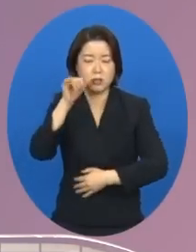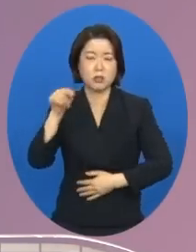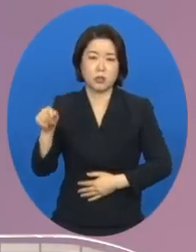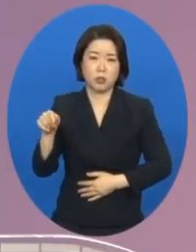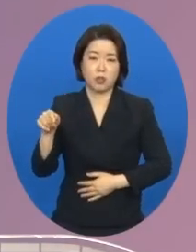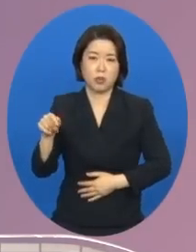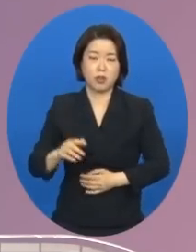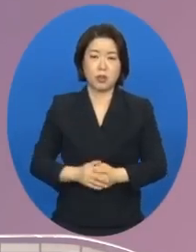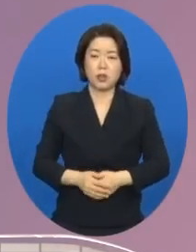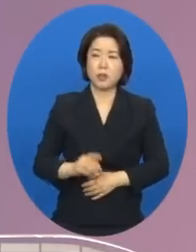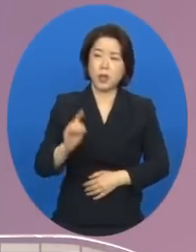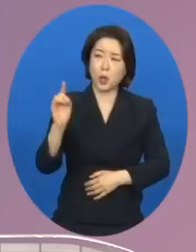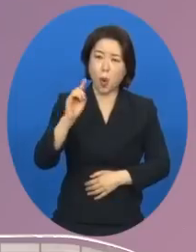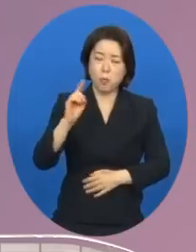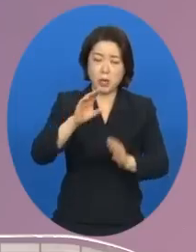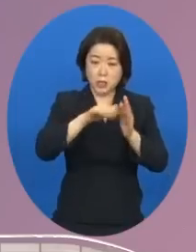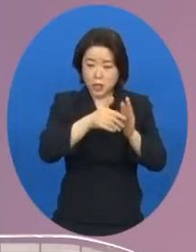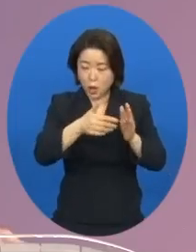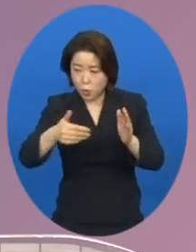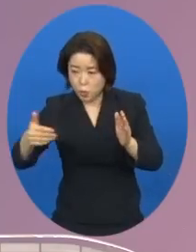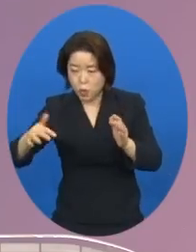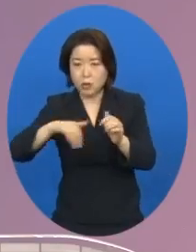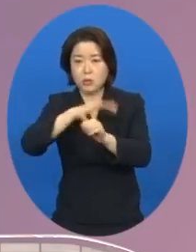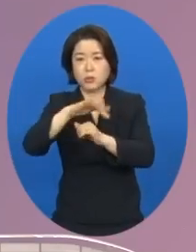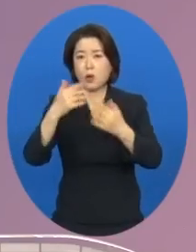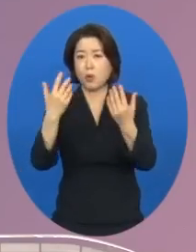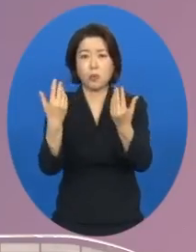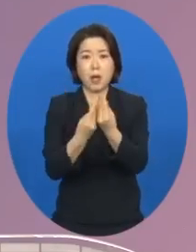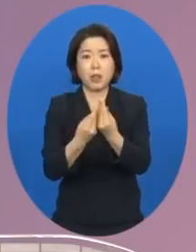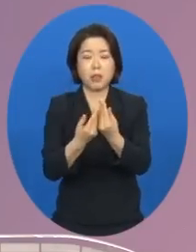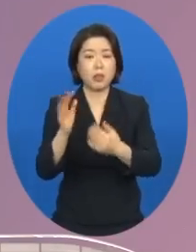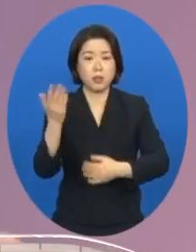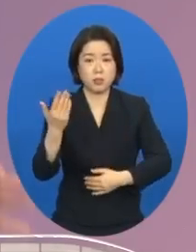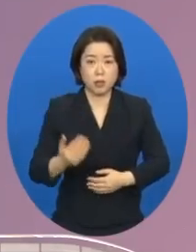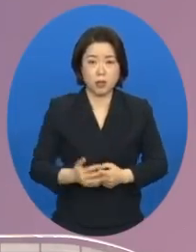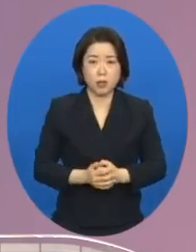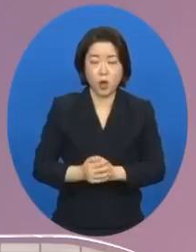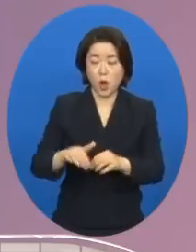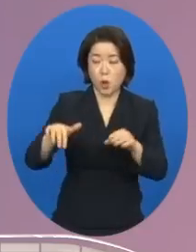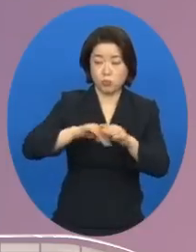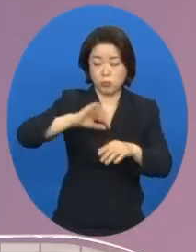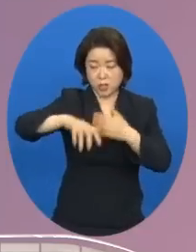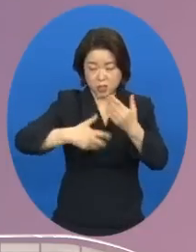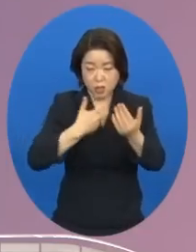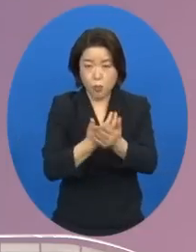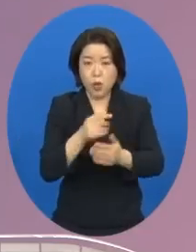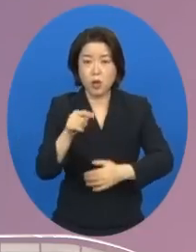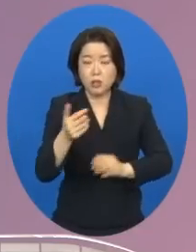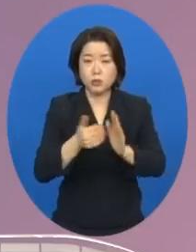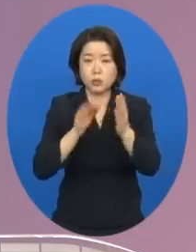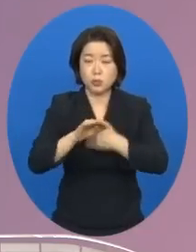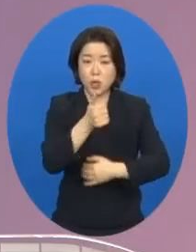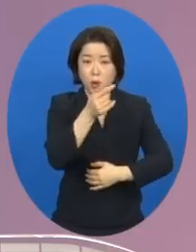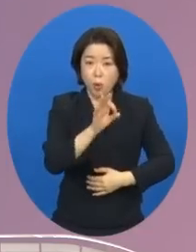그런데 얼마 지나지 않아서 상황이 완전히 반대가 되어버렸어요. 문화대혁명이 일어나고 홍위병들이